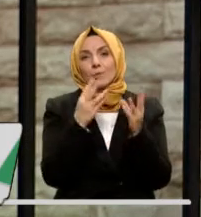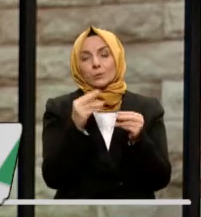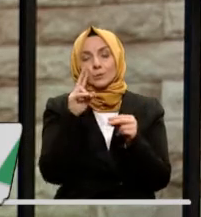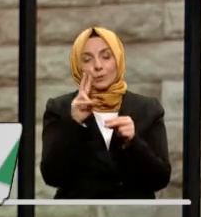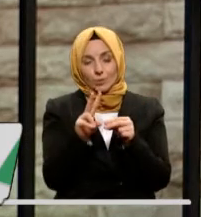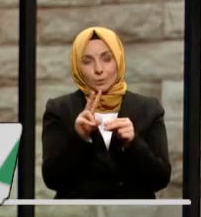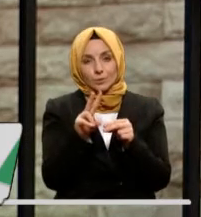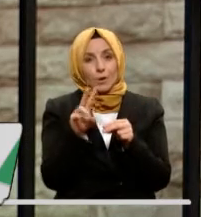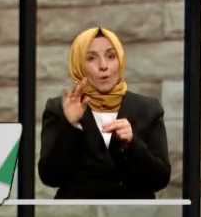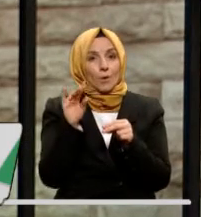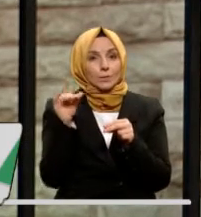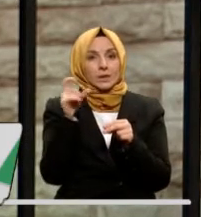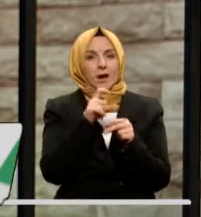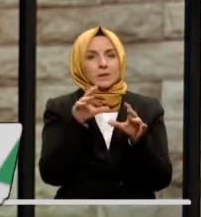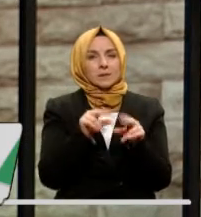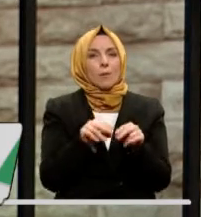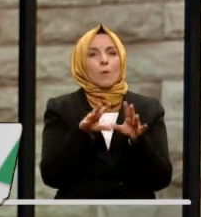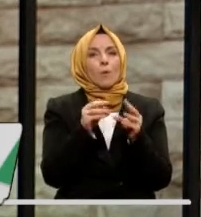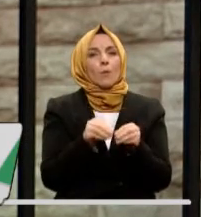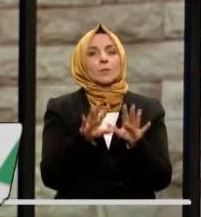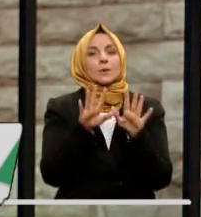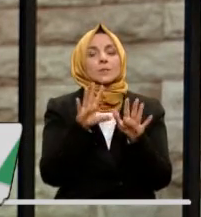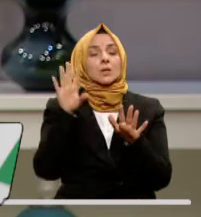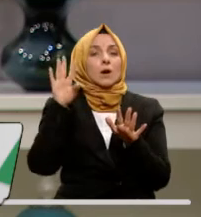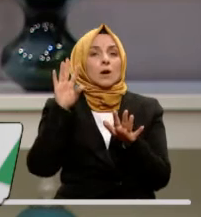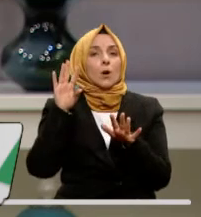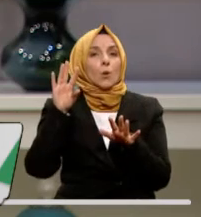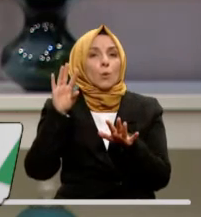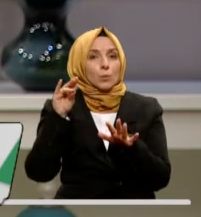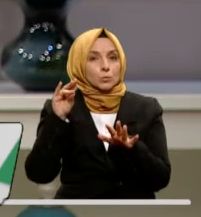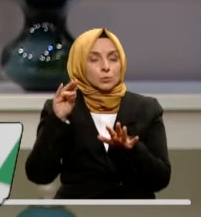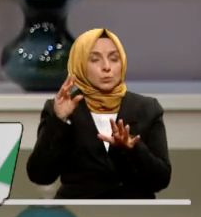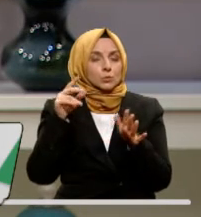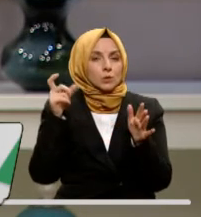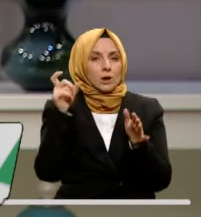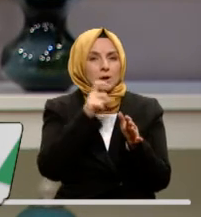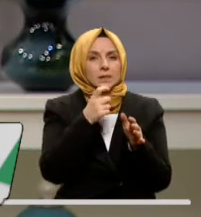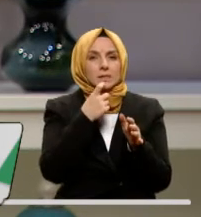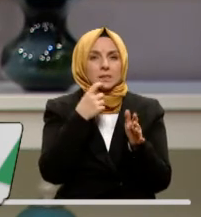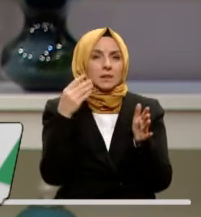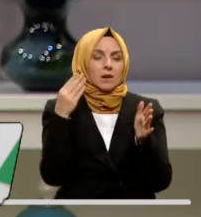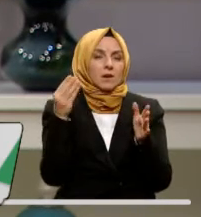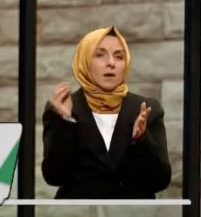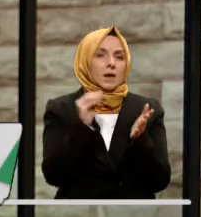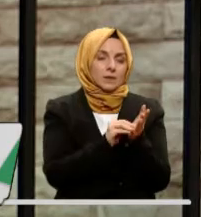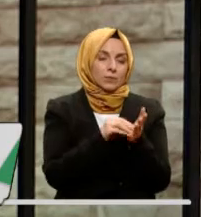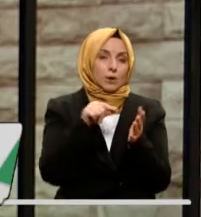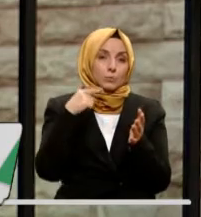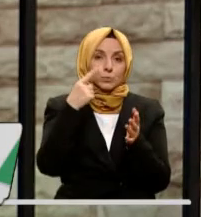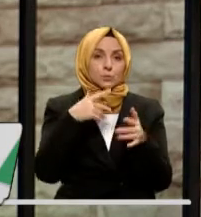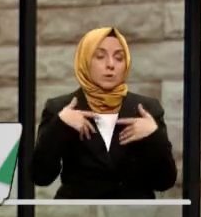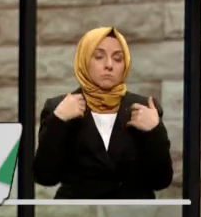12 ay tamamlanmayı Cabir 13. ay yıla ilave ediyorlar bu sağlıklı değil daha sonra